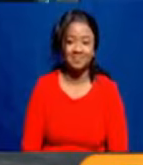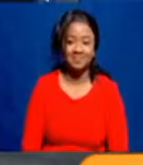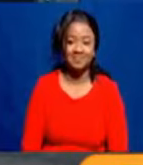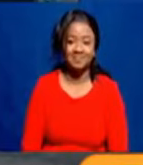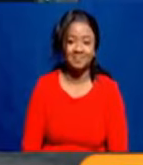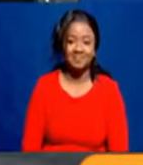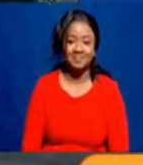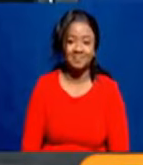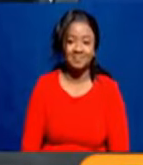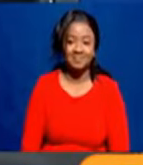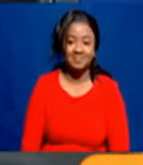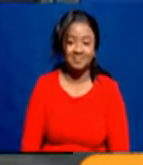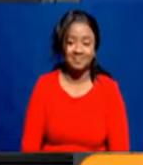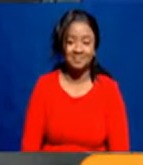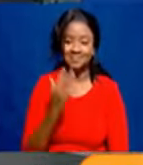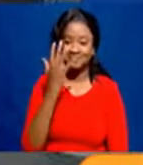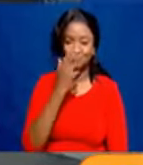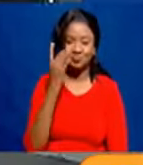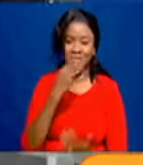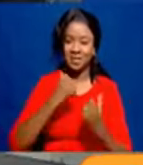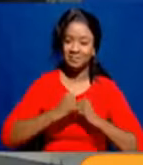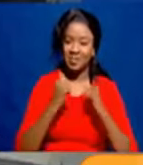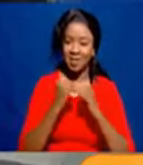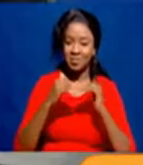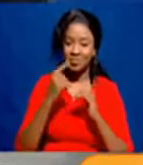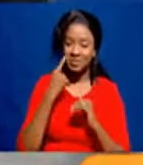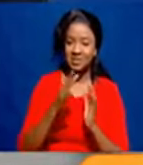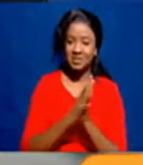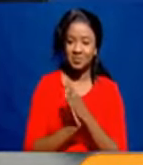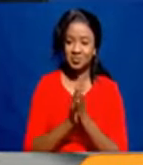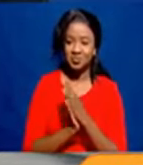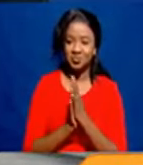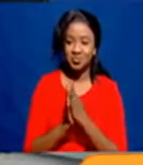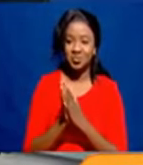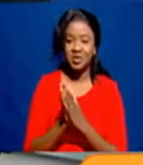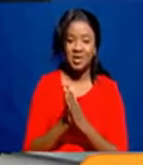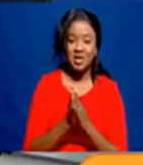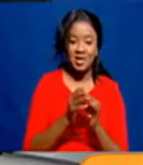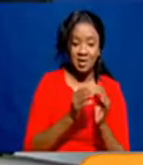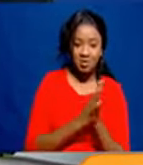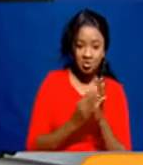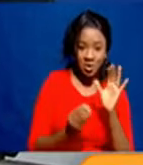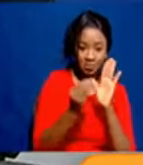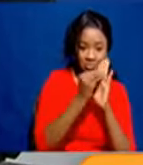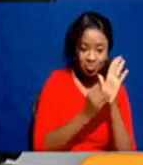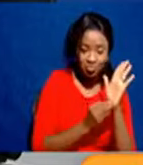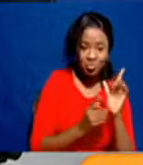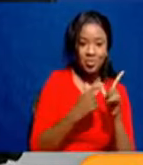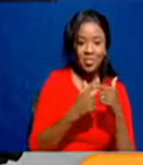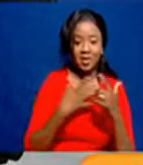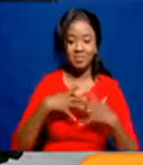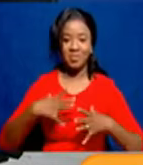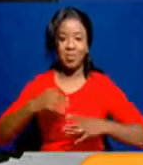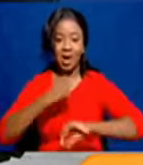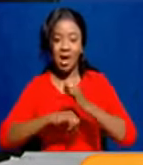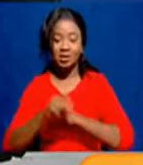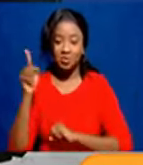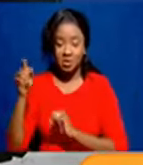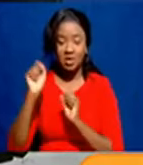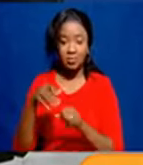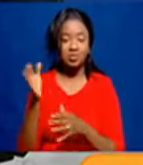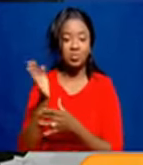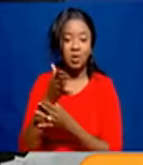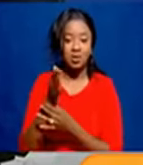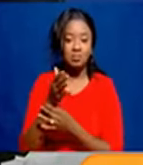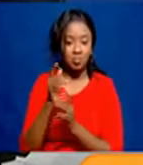Naam, ni furaha iliyoje kuangazia taarifa alafu wanapata usaidizi. Na anaweza kuwa balozi mwema kwa wale maafisa